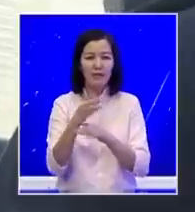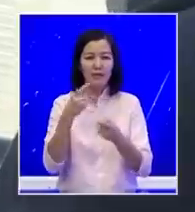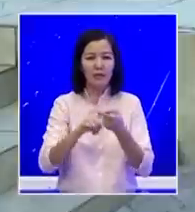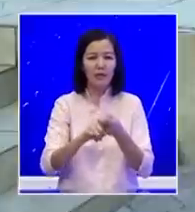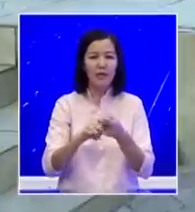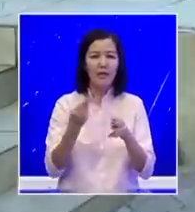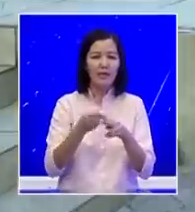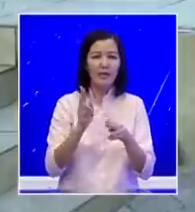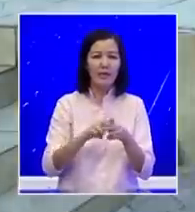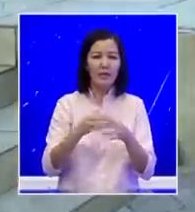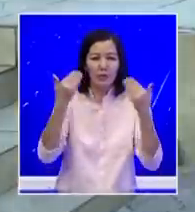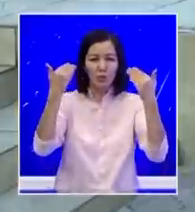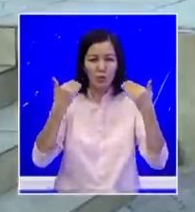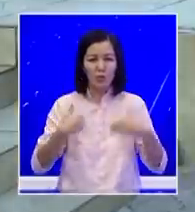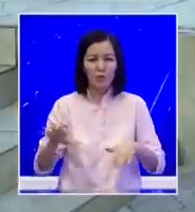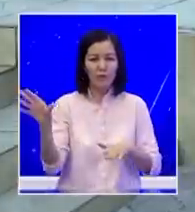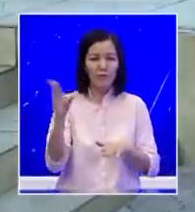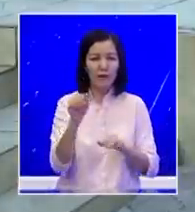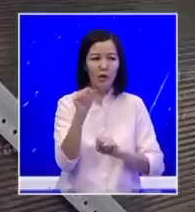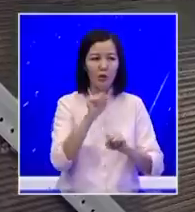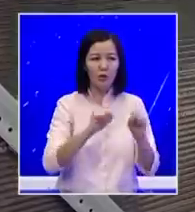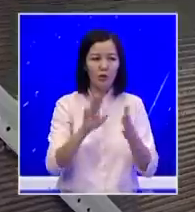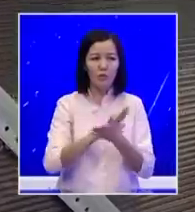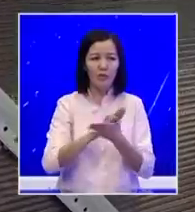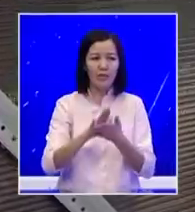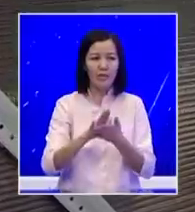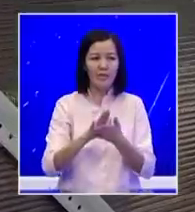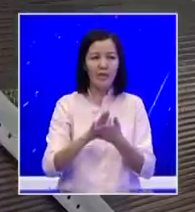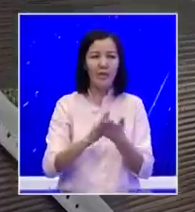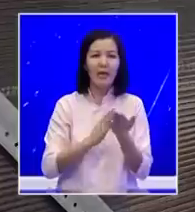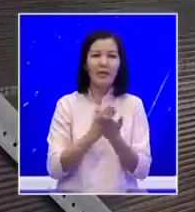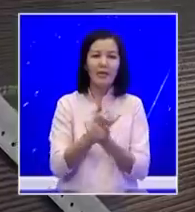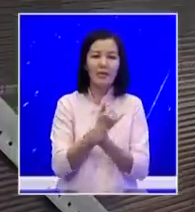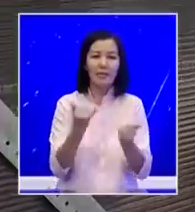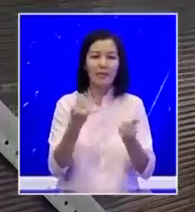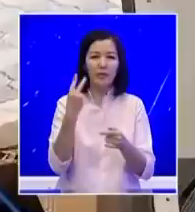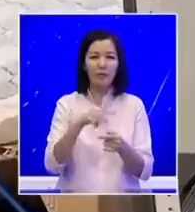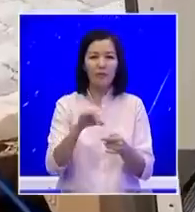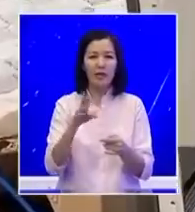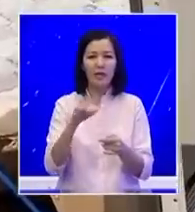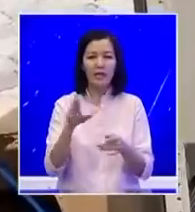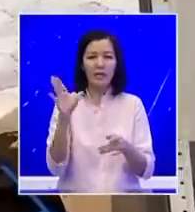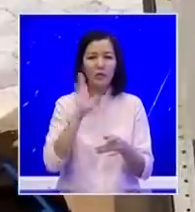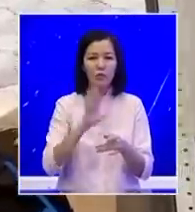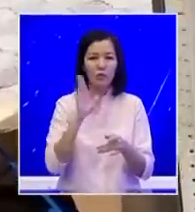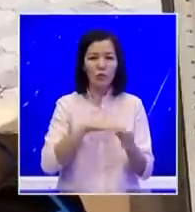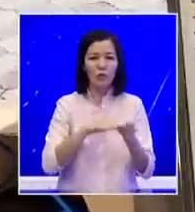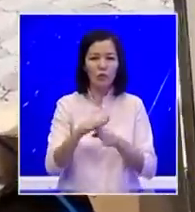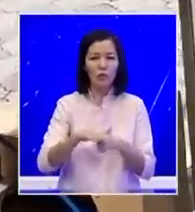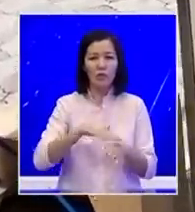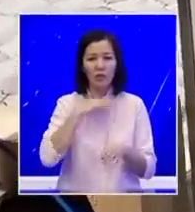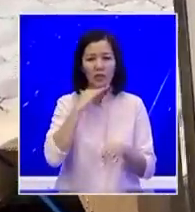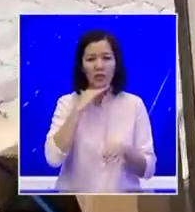қосылады. Сәйкесінше өне бойыңыз заралсыздандырылады. Техникалық қызмет көрсету үшін 20 литрлік ыдысты үнемі сұйықтықпен толтырса